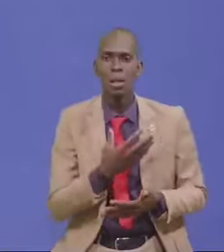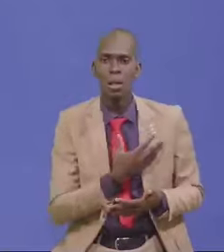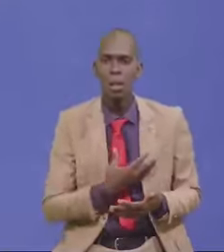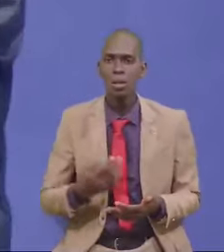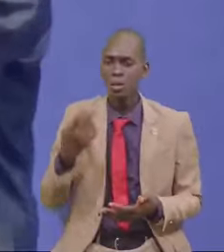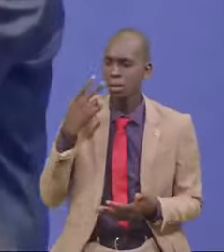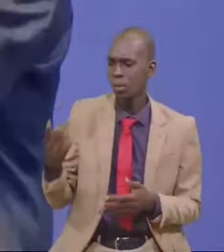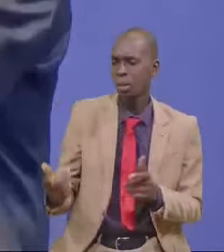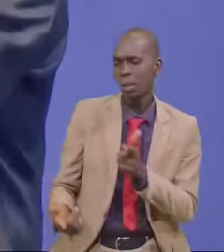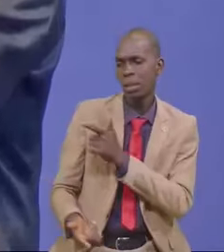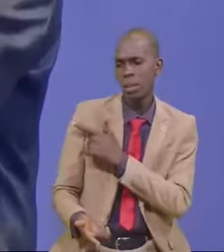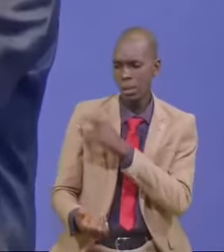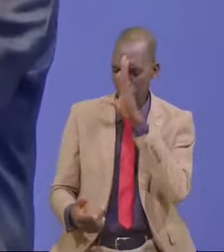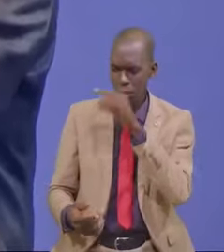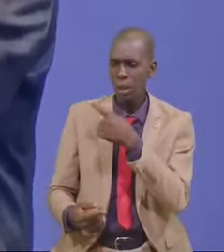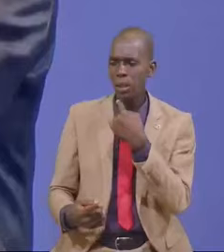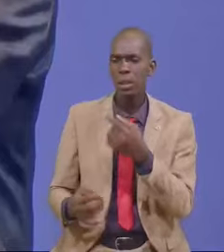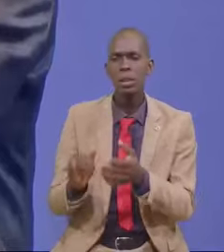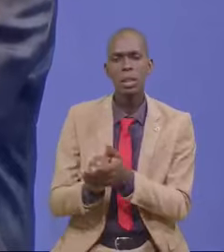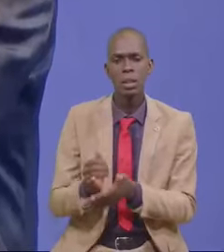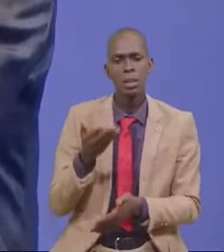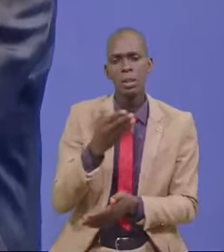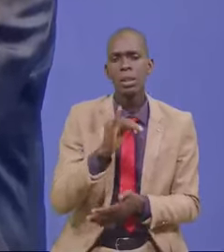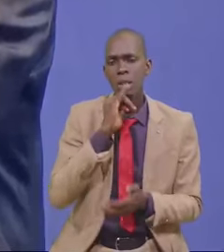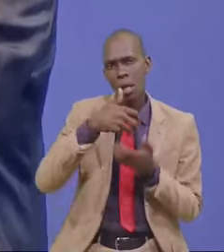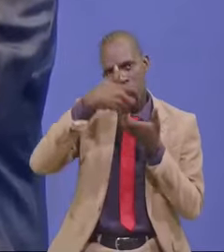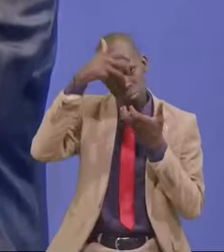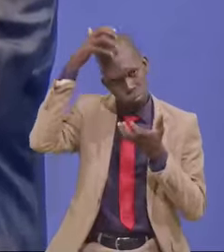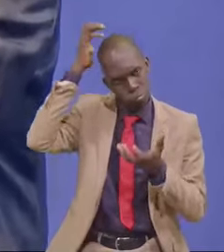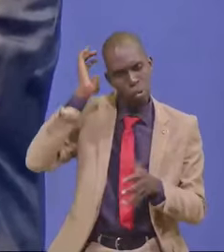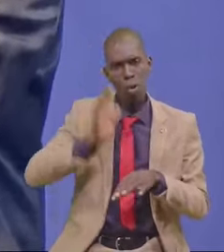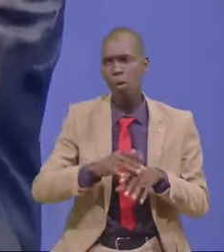un homme paresseux dit qu'il y a un lion sur le chemin.